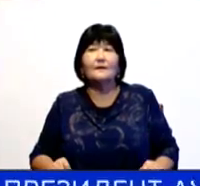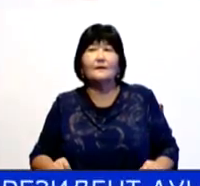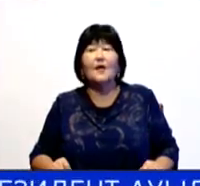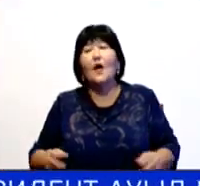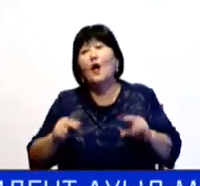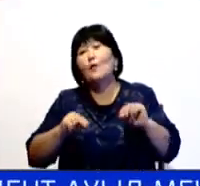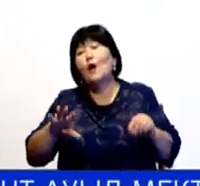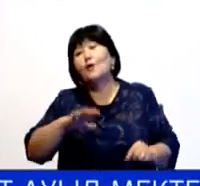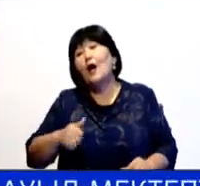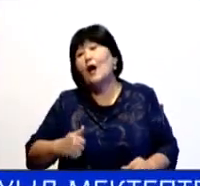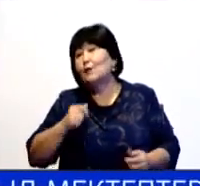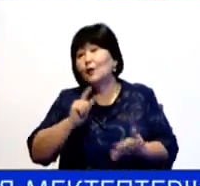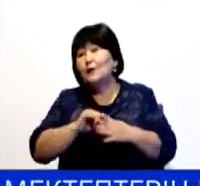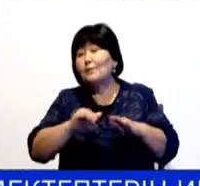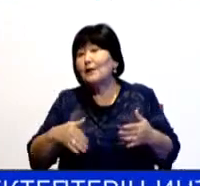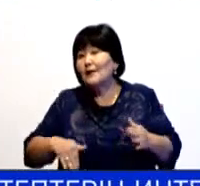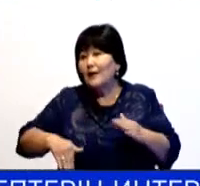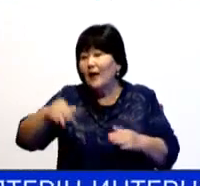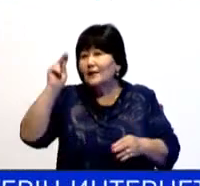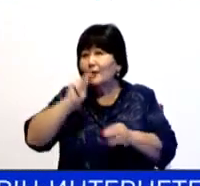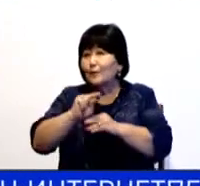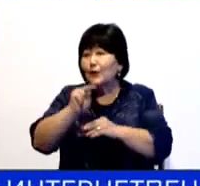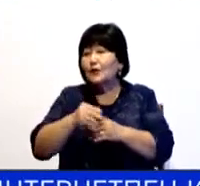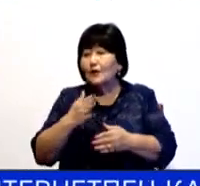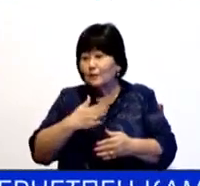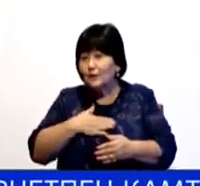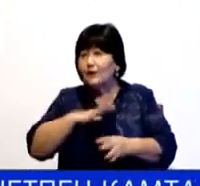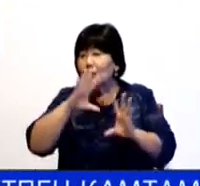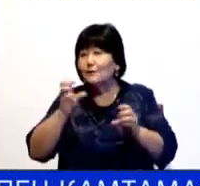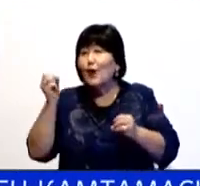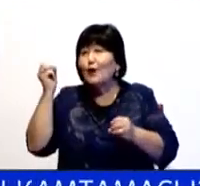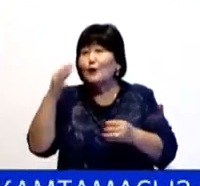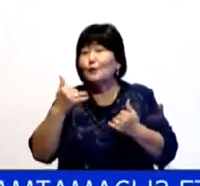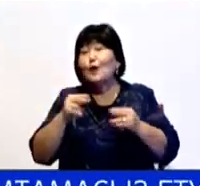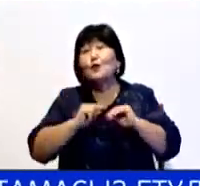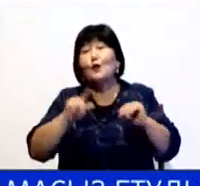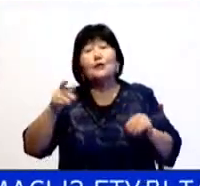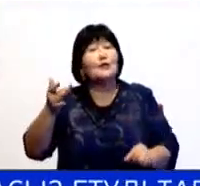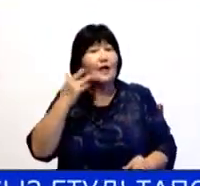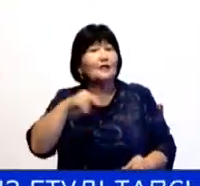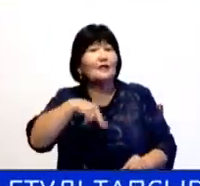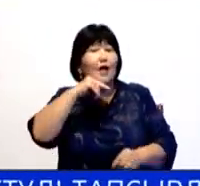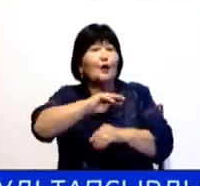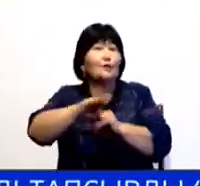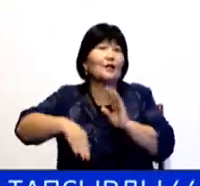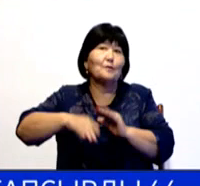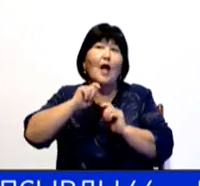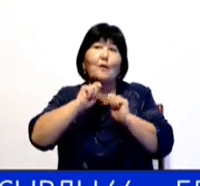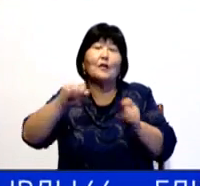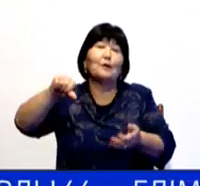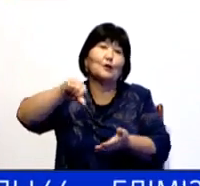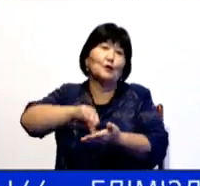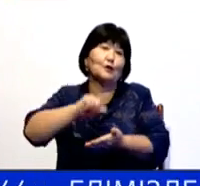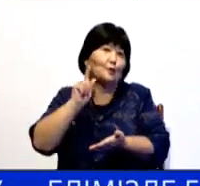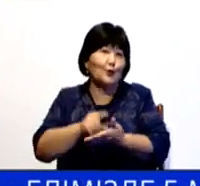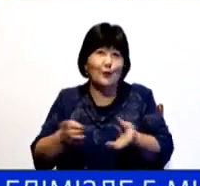Мұғалім болу абыройлы міндет. Балаға қаршадайынан білімдерін сеуіп, зейін зердесіне нұр болып құйылған ұстаздар қашанда құрметтің биігінде, марапаттың төрінде болуы